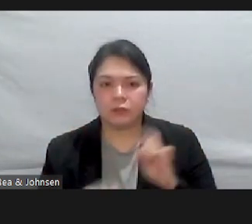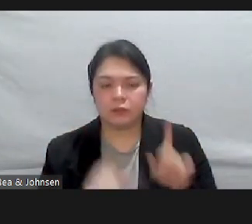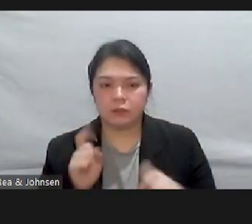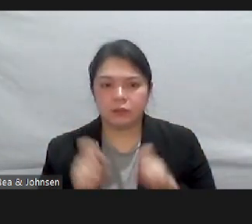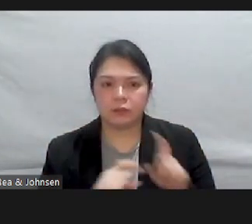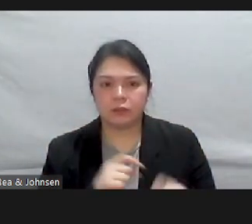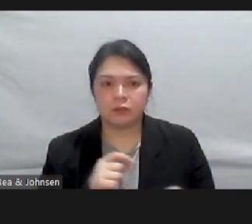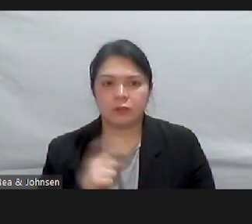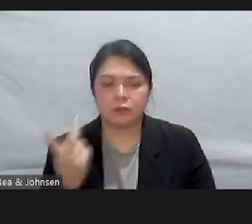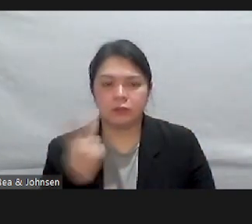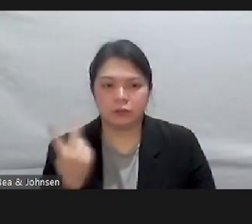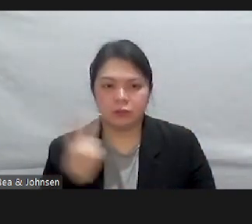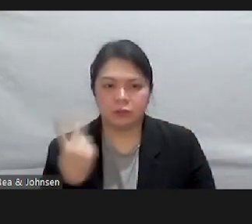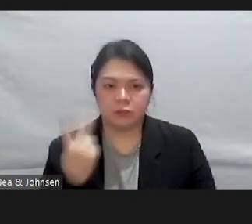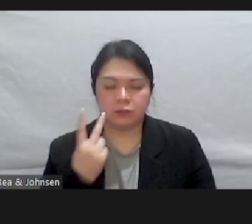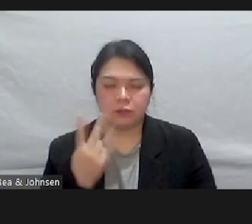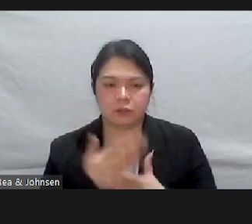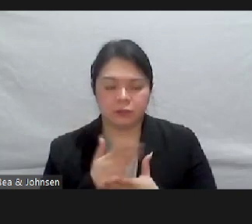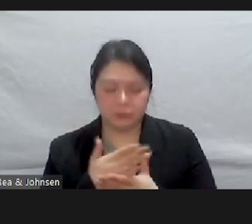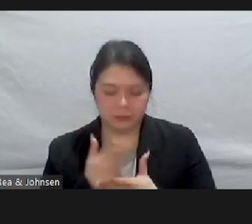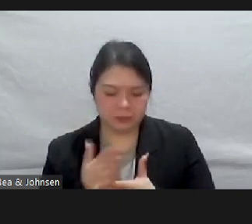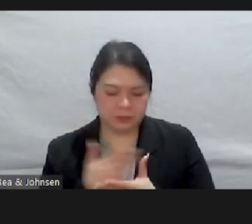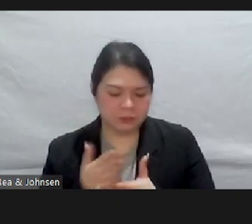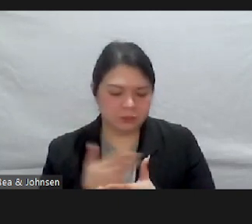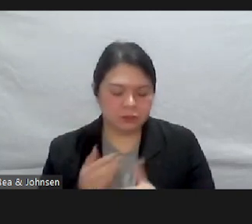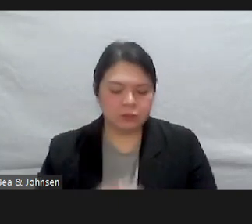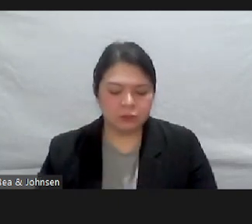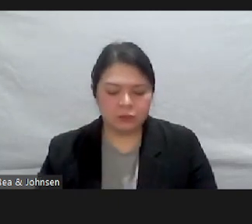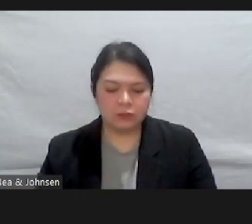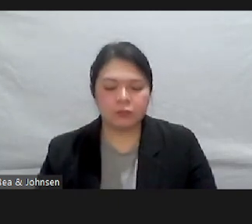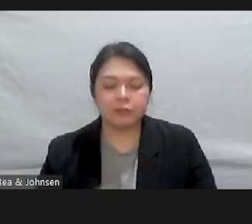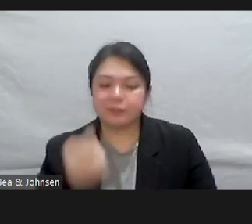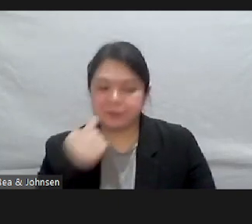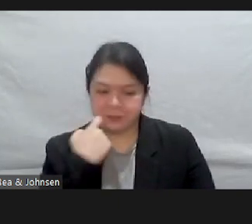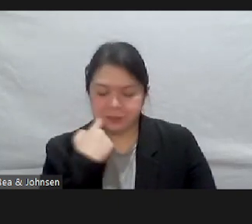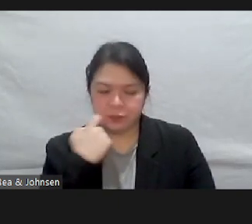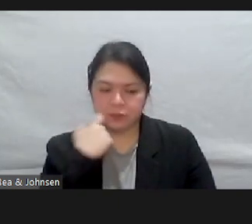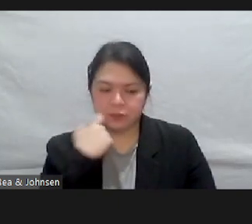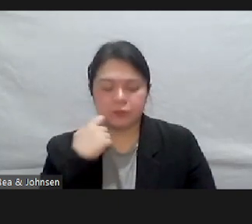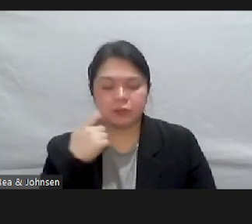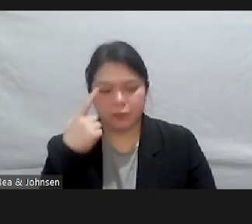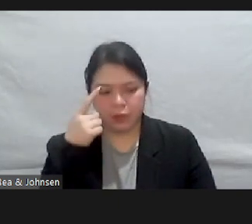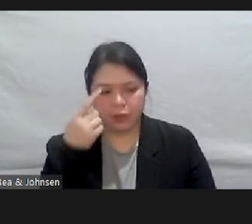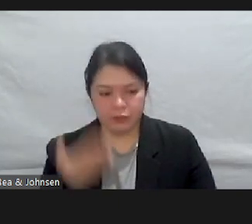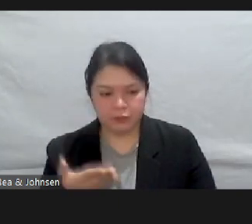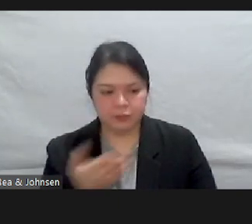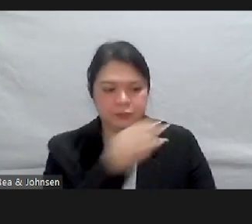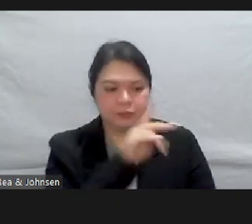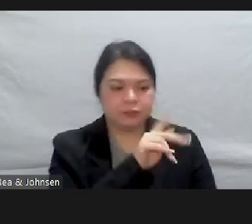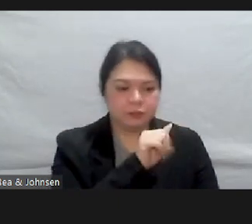dalawang tagapagbahagi, tagapagsalita. Kanina, para kay Kaepang